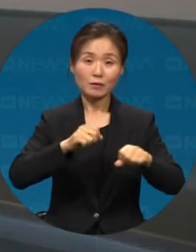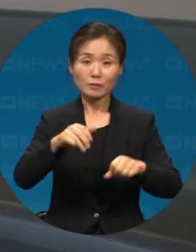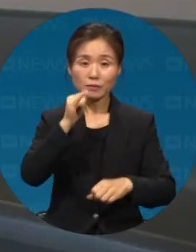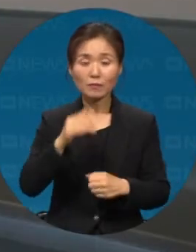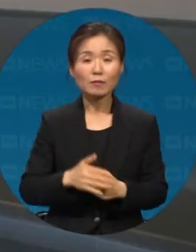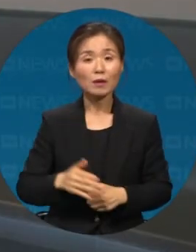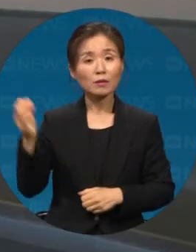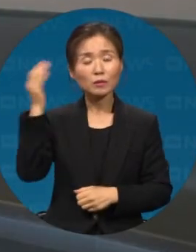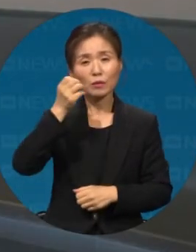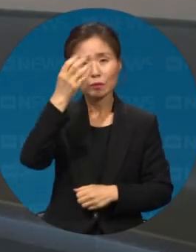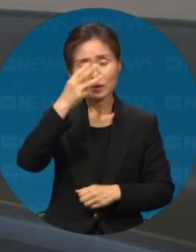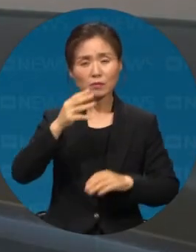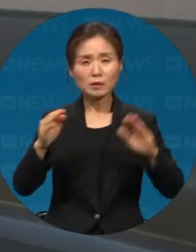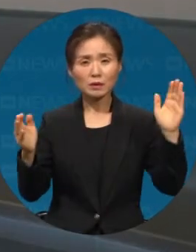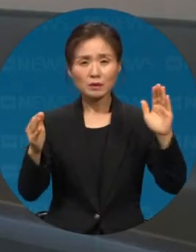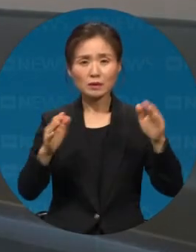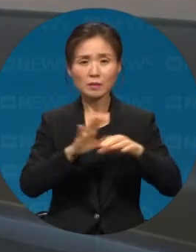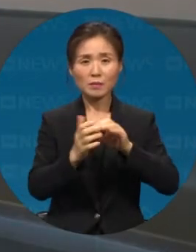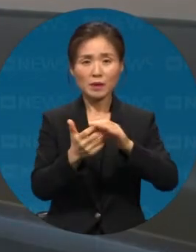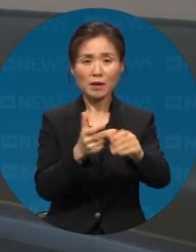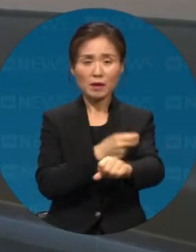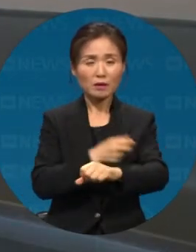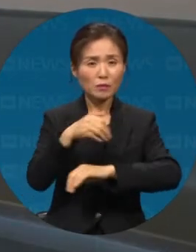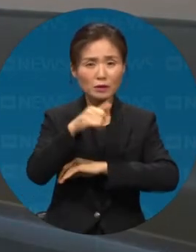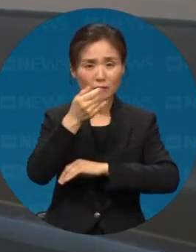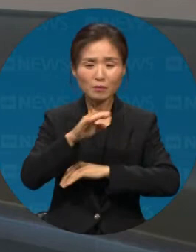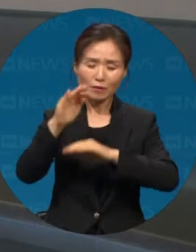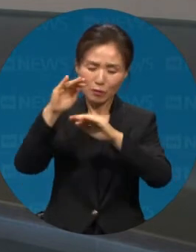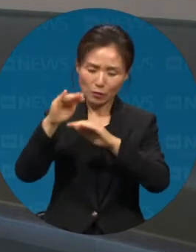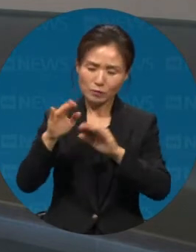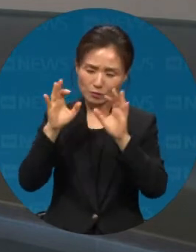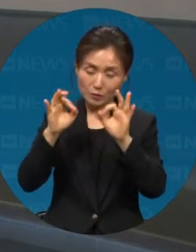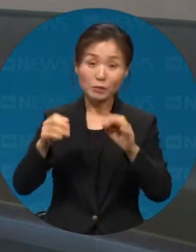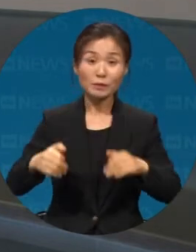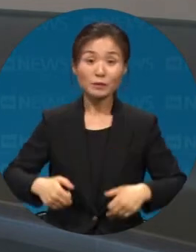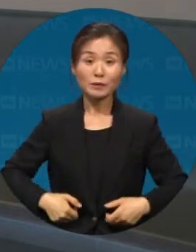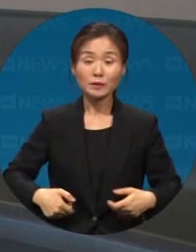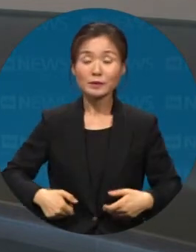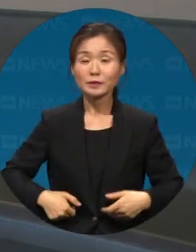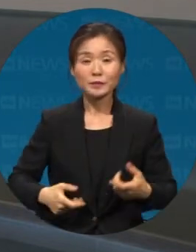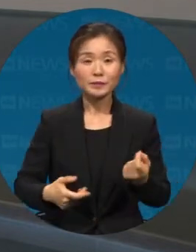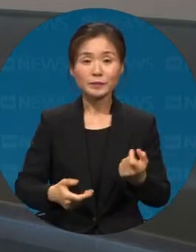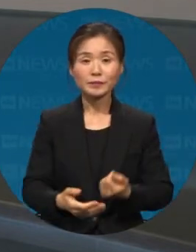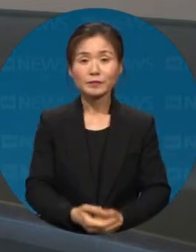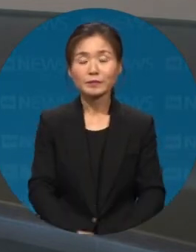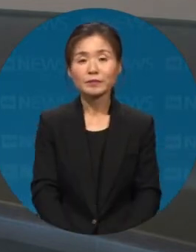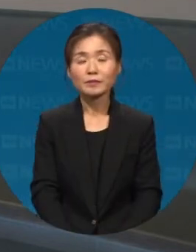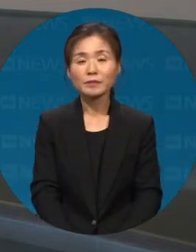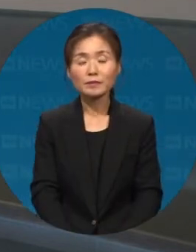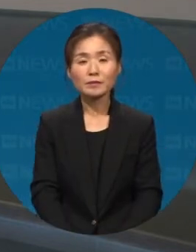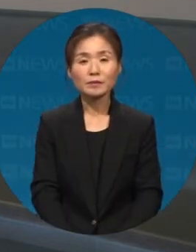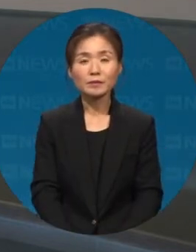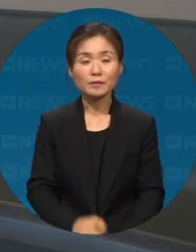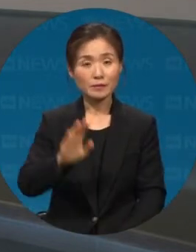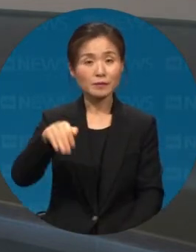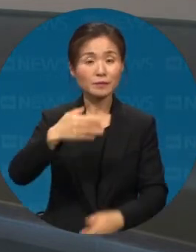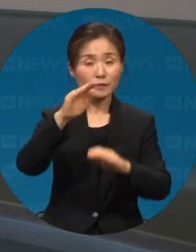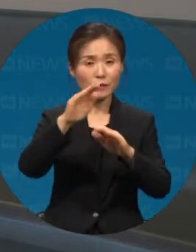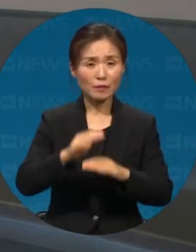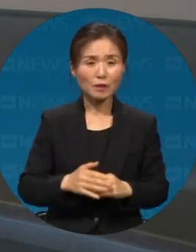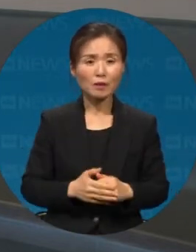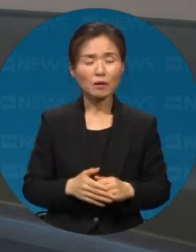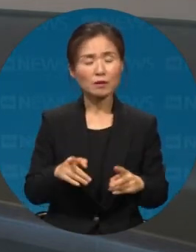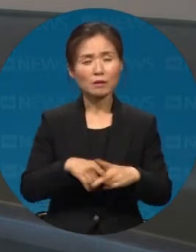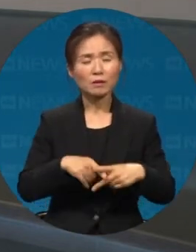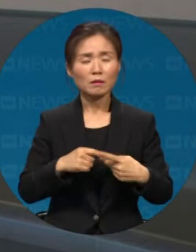3 학생들 백신접종 앞두고 있잖아요 또 예의 주시해 볼 만한 사항이 것 같습니다 자 이제 다음 조식 입니다 다소